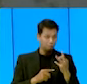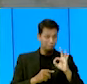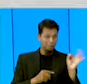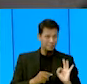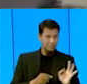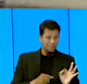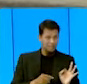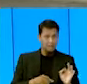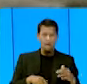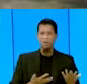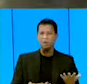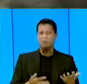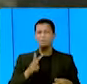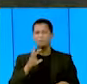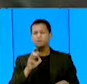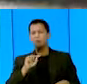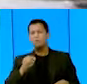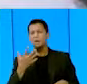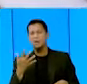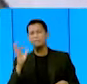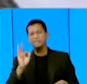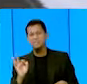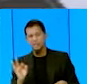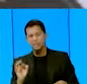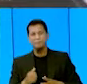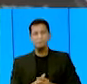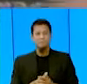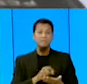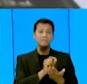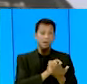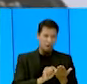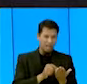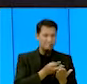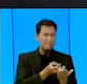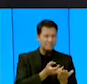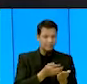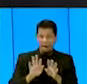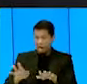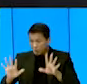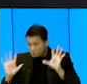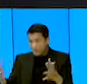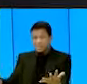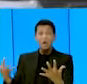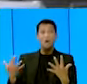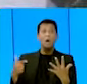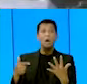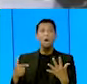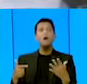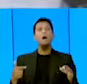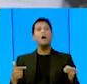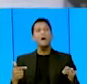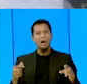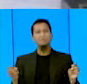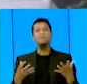30,5% kalau nggak salah. Ketimpangan jumlah pendaftar dan daya tampung sekolah negeri juga terjadi di Tangerang Selatan, Banten.